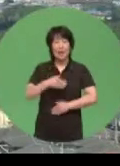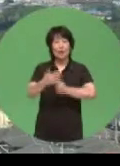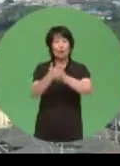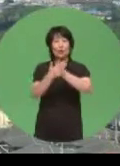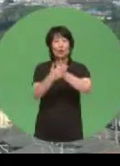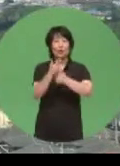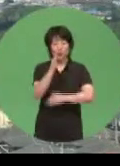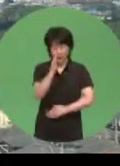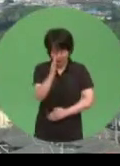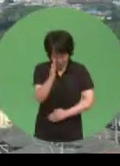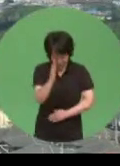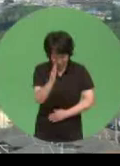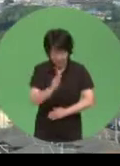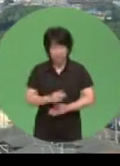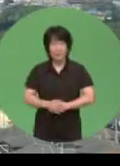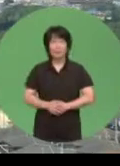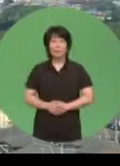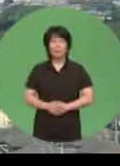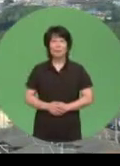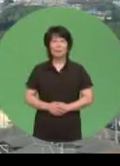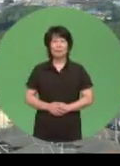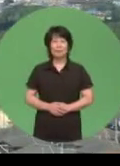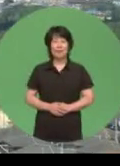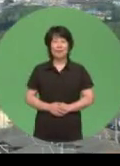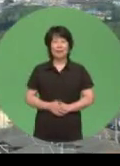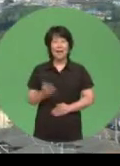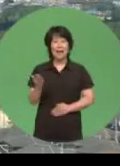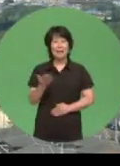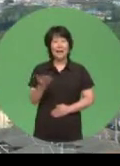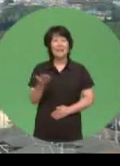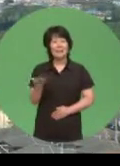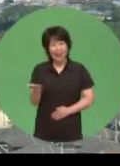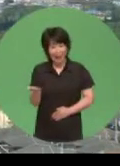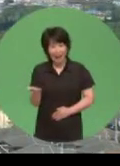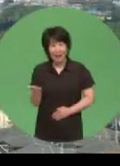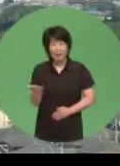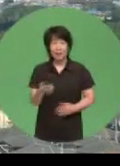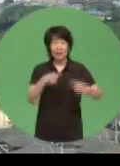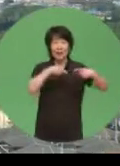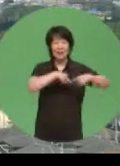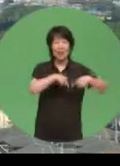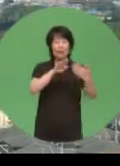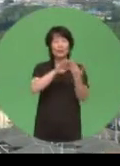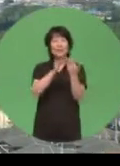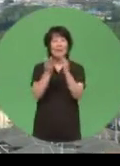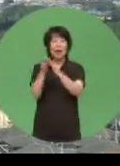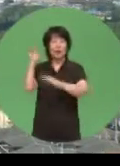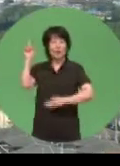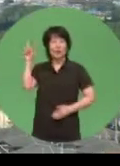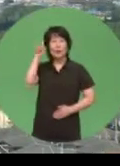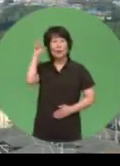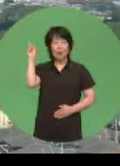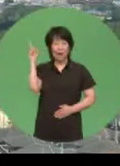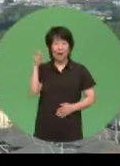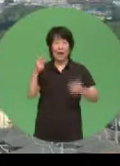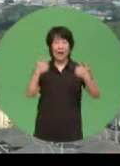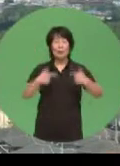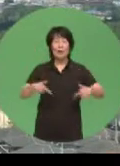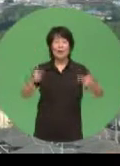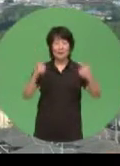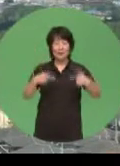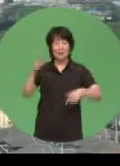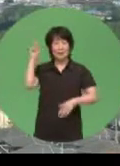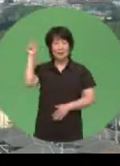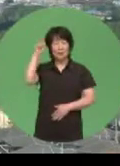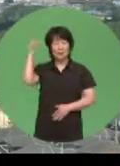をお願いします。いかがでしたか。このようにラブリータウン生駒では毎回